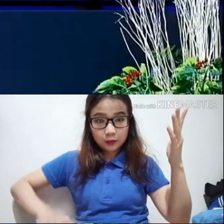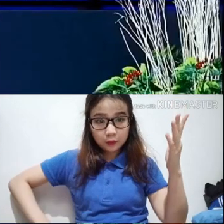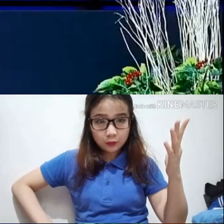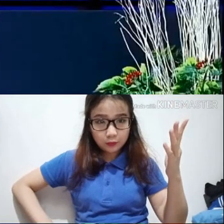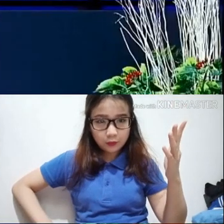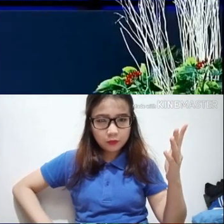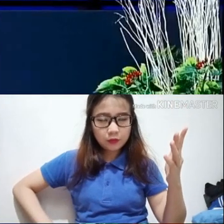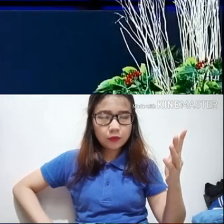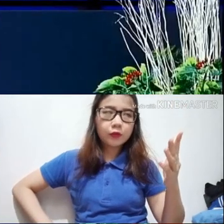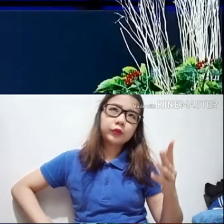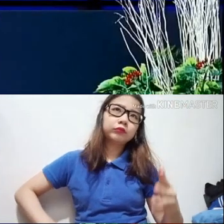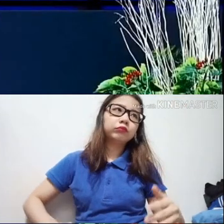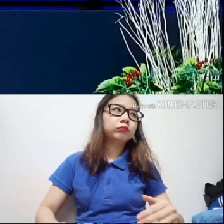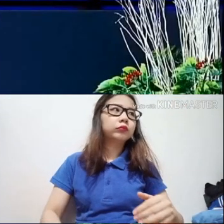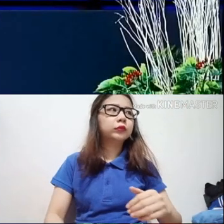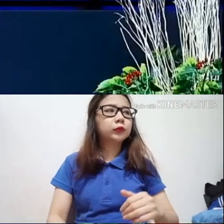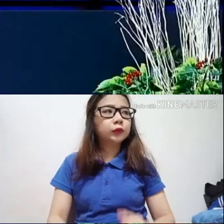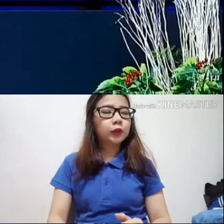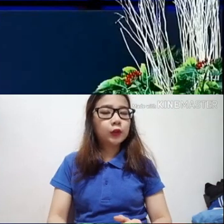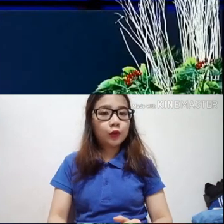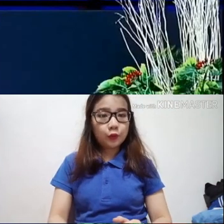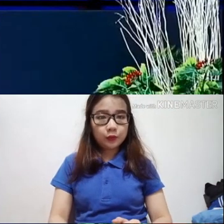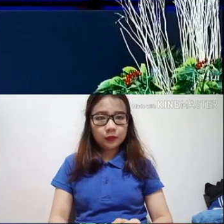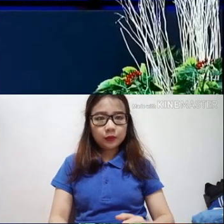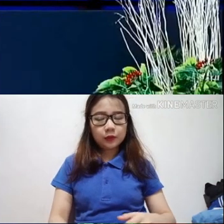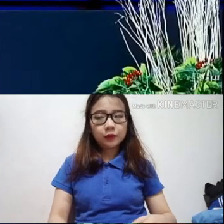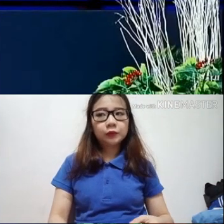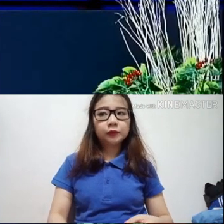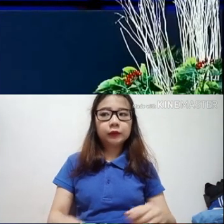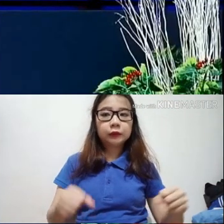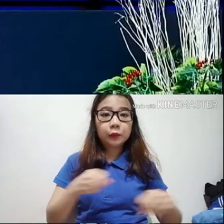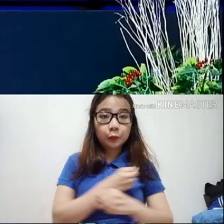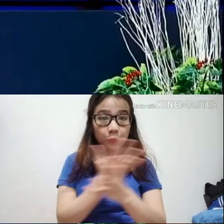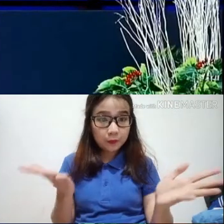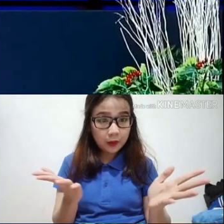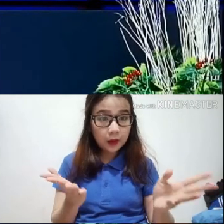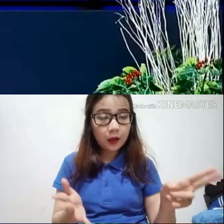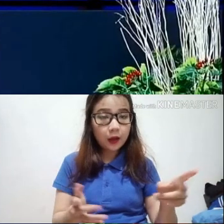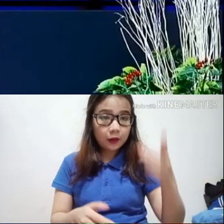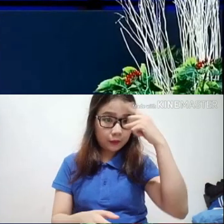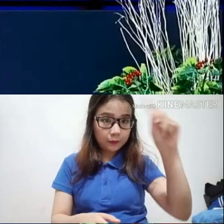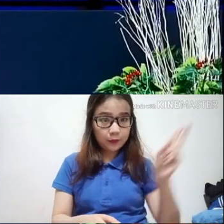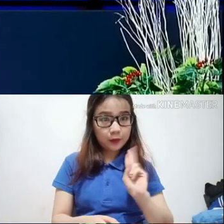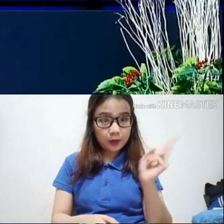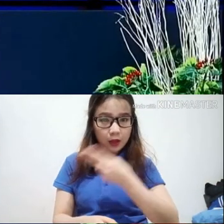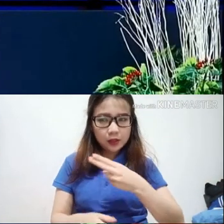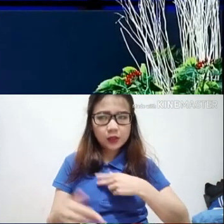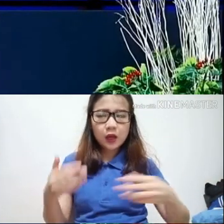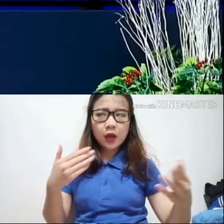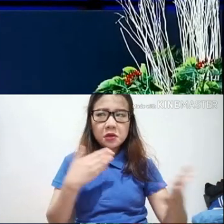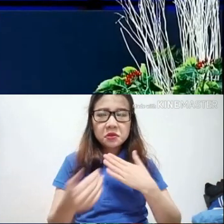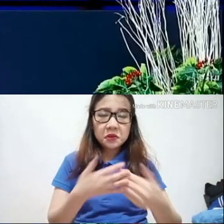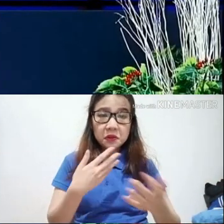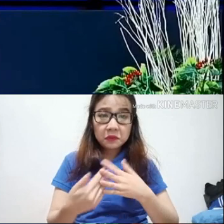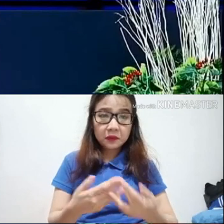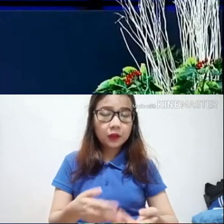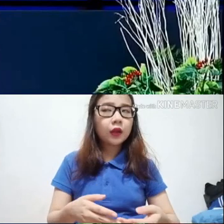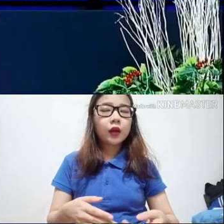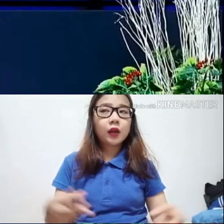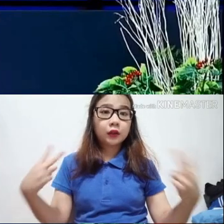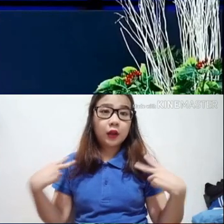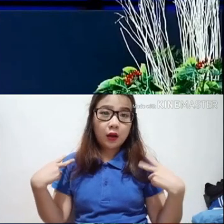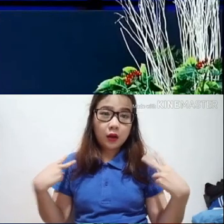naroon po na sa kabila ng kaguluhan, even in the Old Testament, sa kabila ng di katiyakan, naroon po ang katiyakan na ang Diyos ang siyang